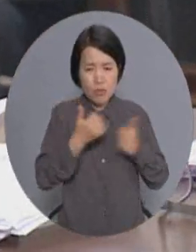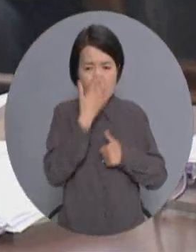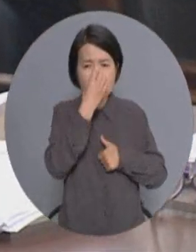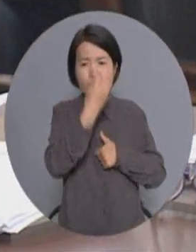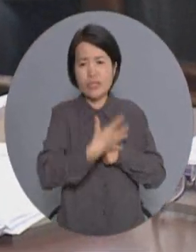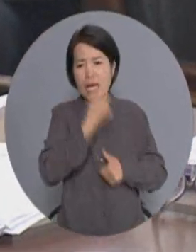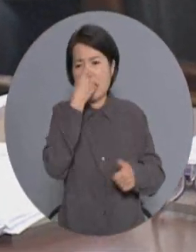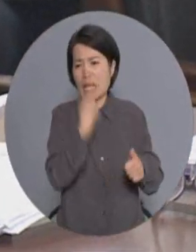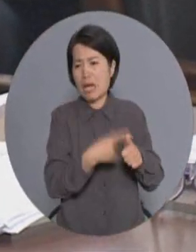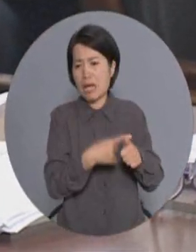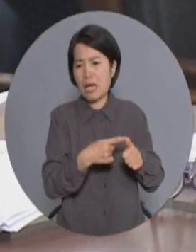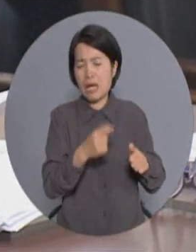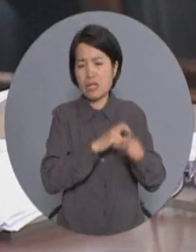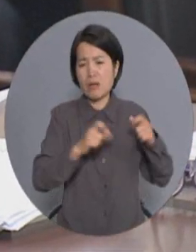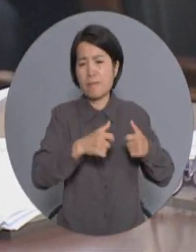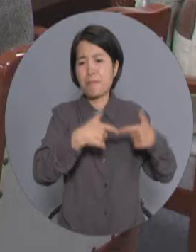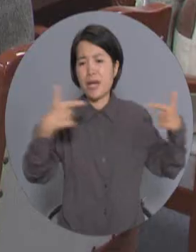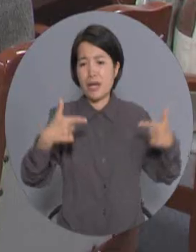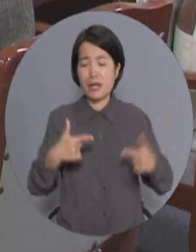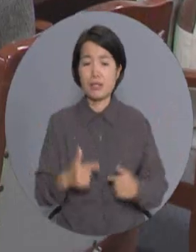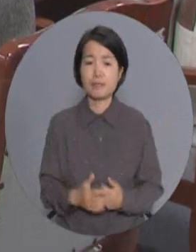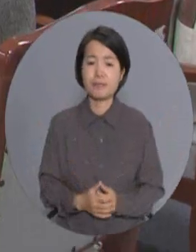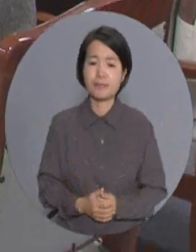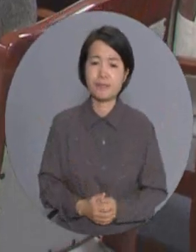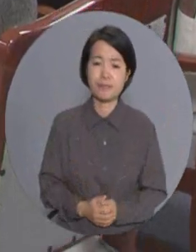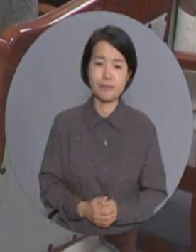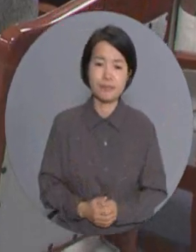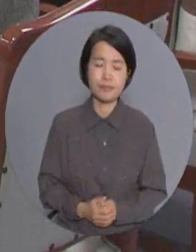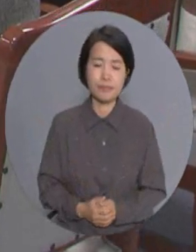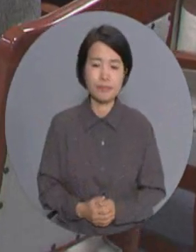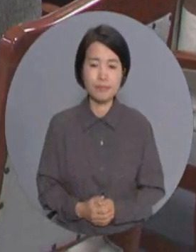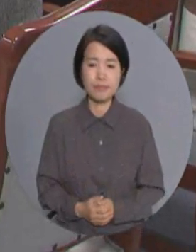무시하는 것이냐는 비판은 더욱 커지고 있습니다. MBC 뉴스 송정근입니다.